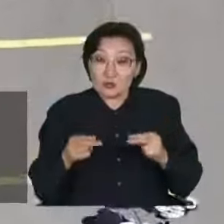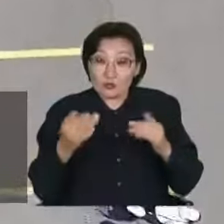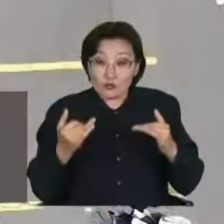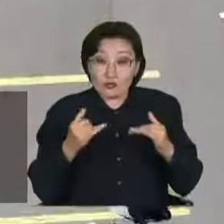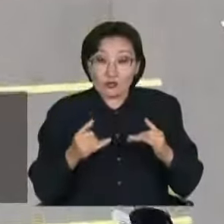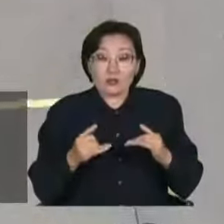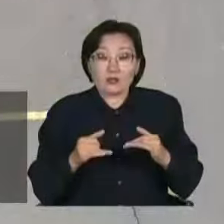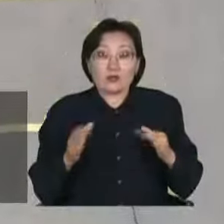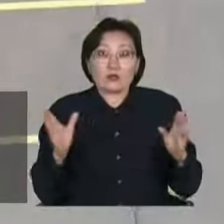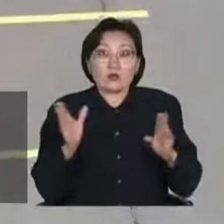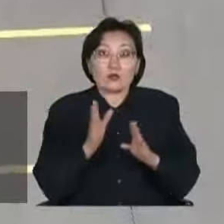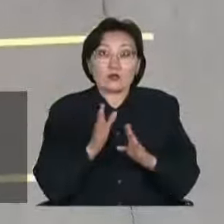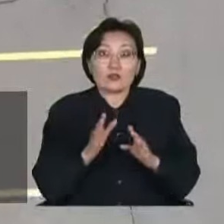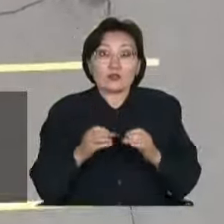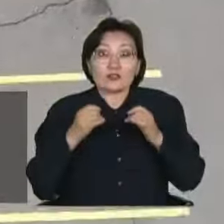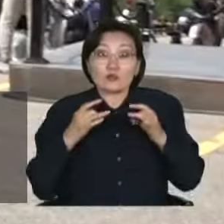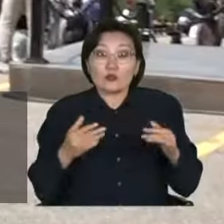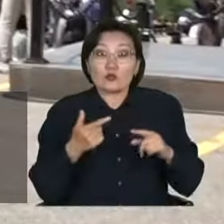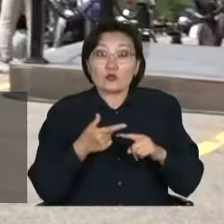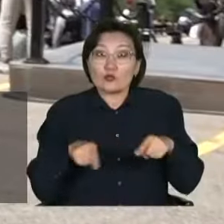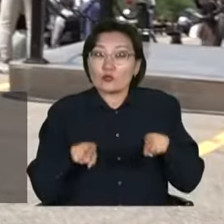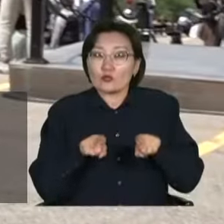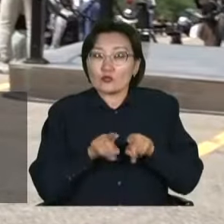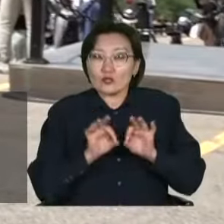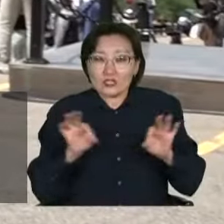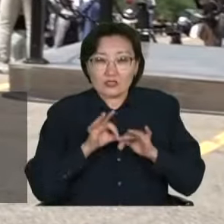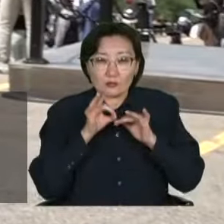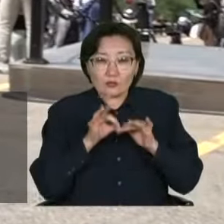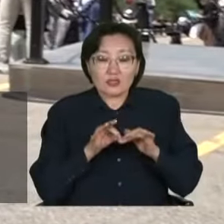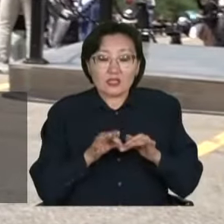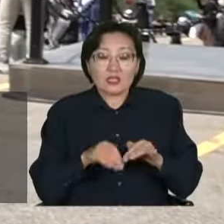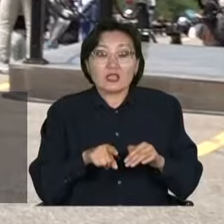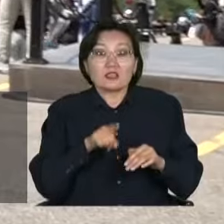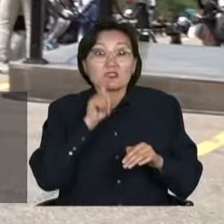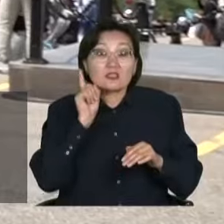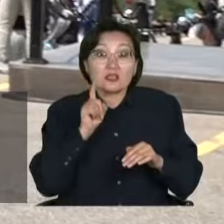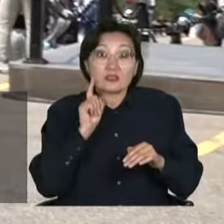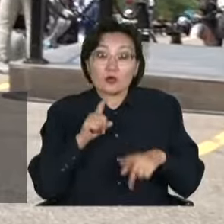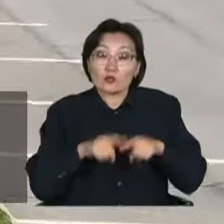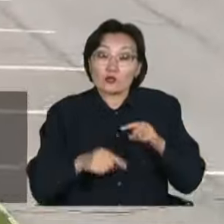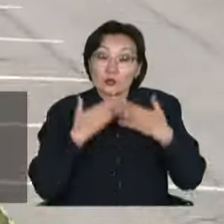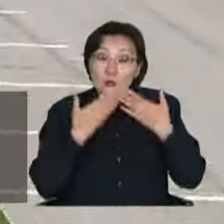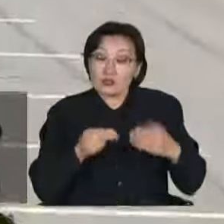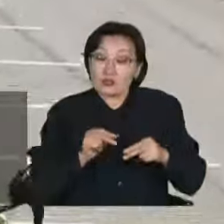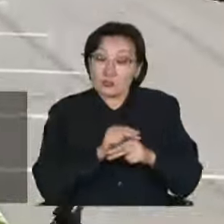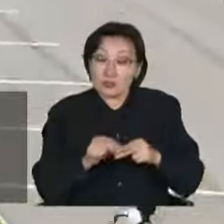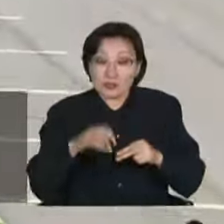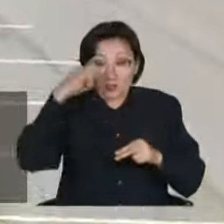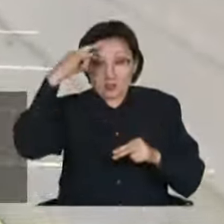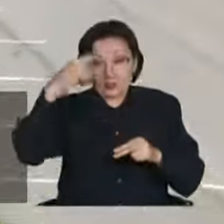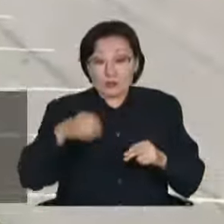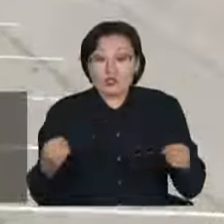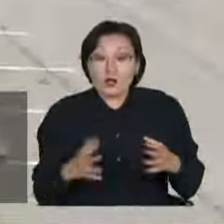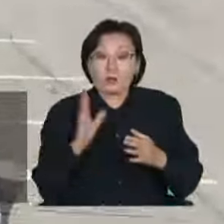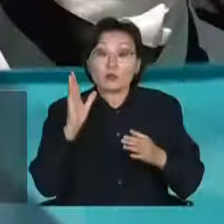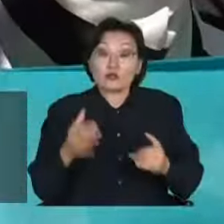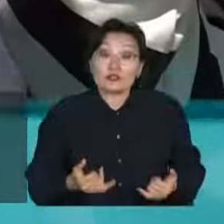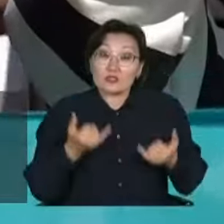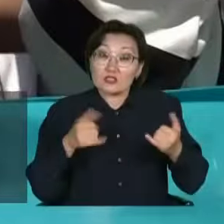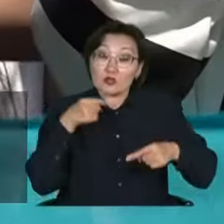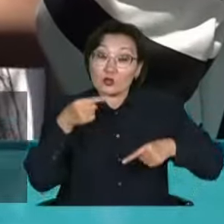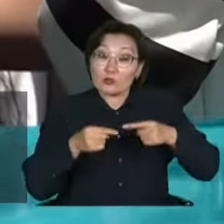күн өте жақсы өтуде. Мемлекеттік рәміз бұл жастарды ұлт сүйгіштікке тәрбиелеу, еліміздің жарқын болашағы үшін,